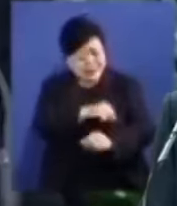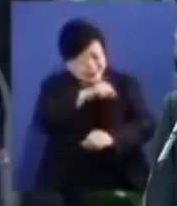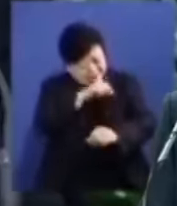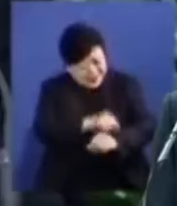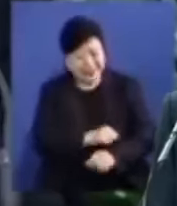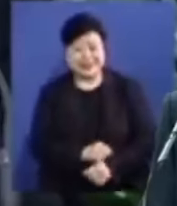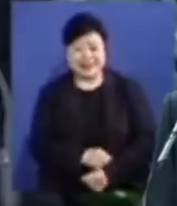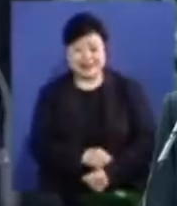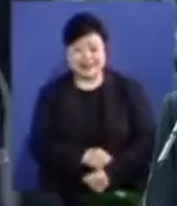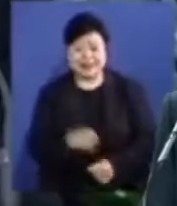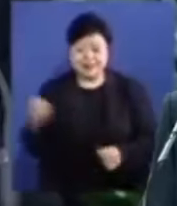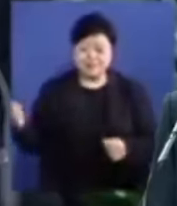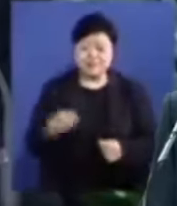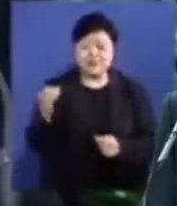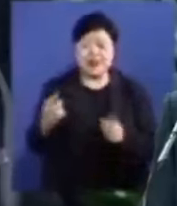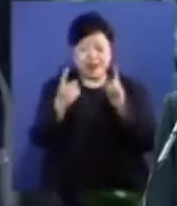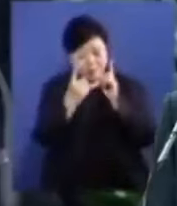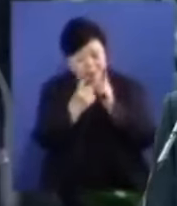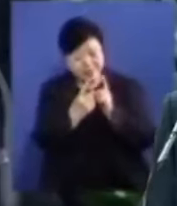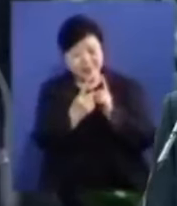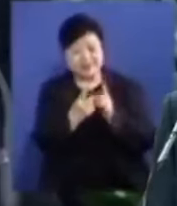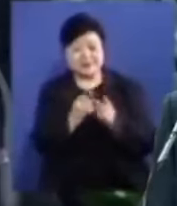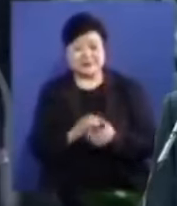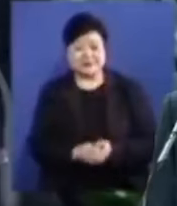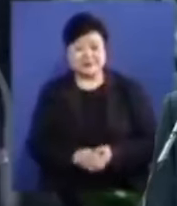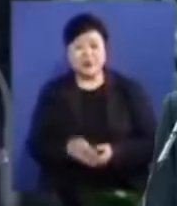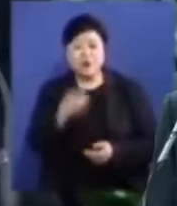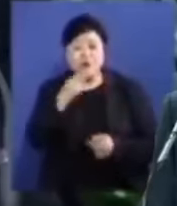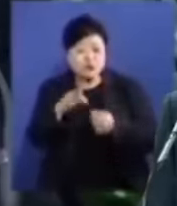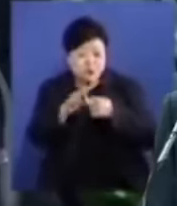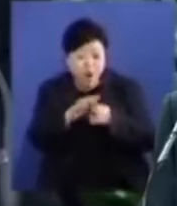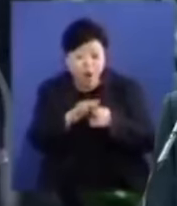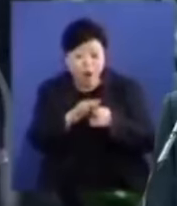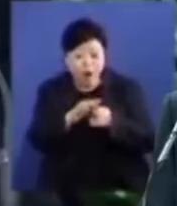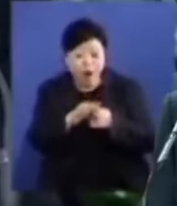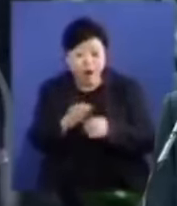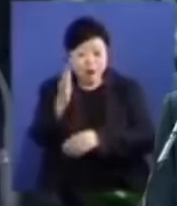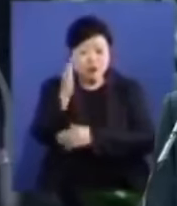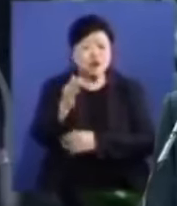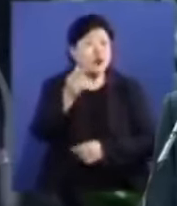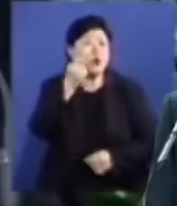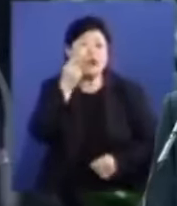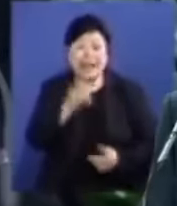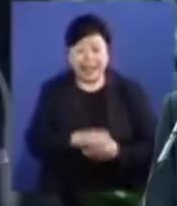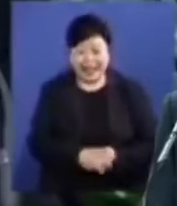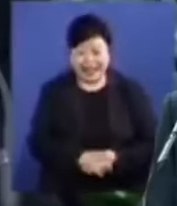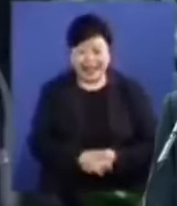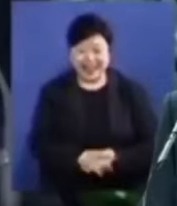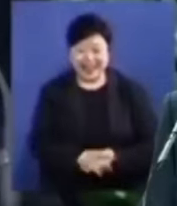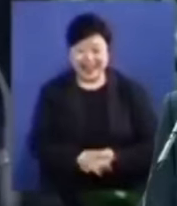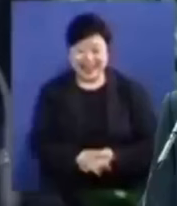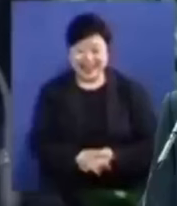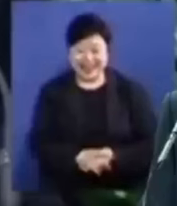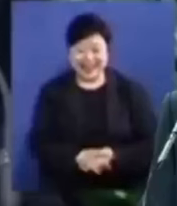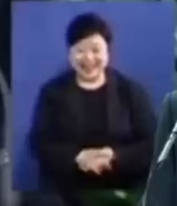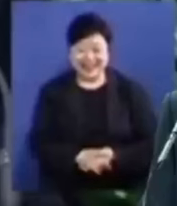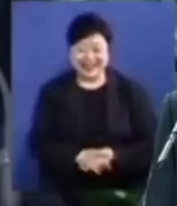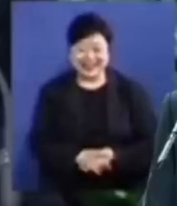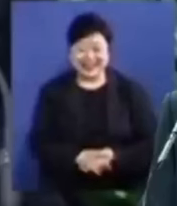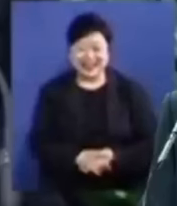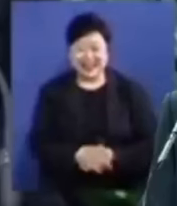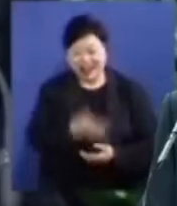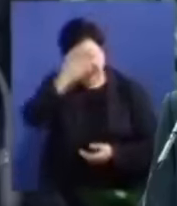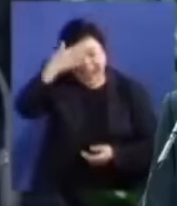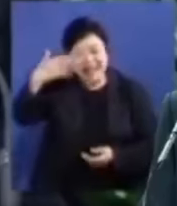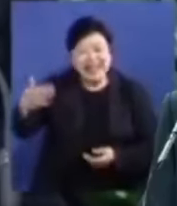풍랑 만난 이 사건이 없었으면 오늘 저런 설교를 할 재료가 없을 것인데,